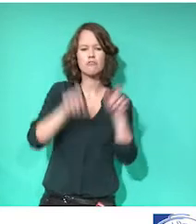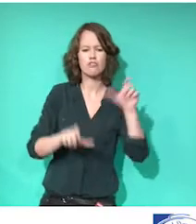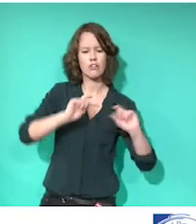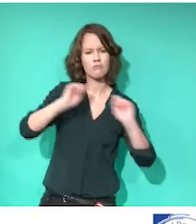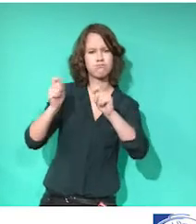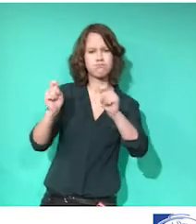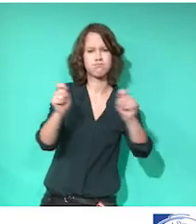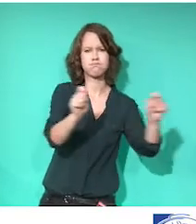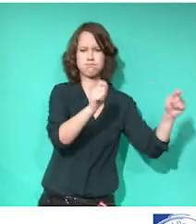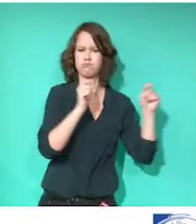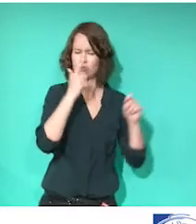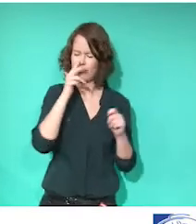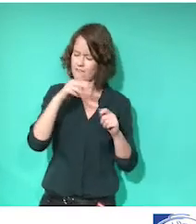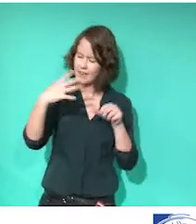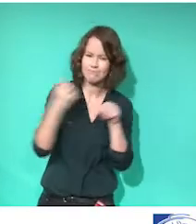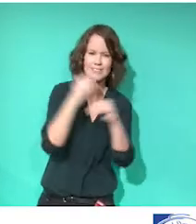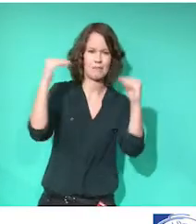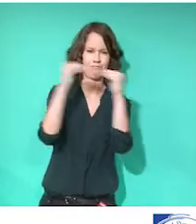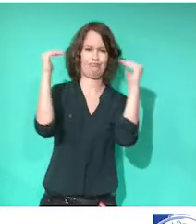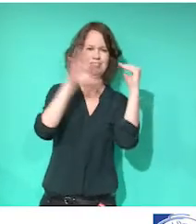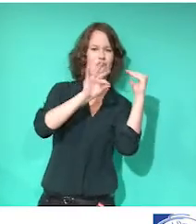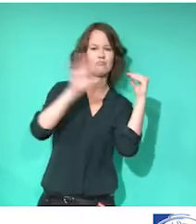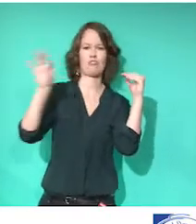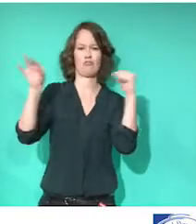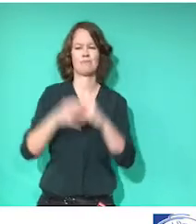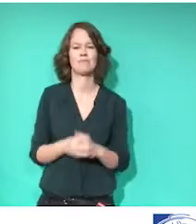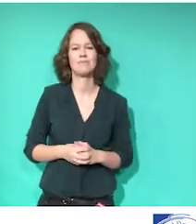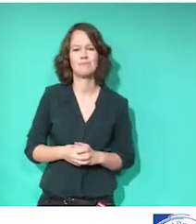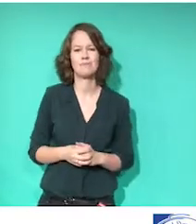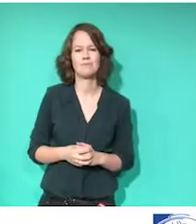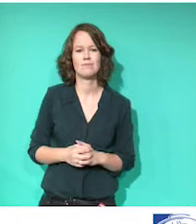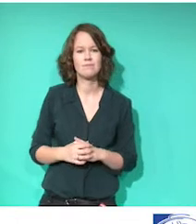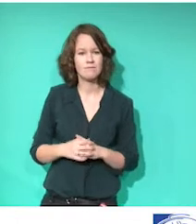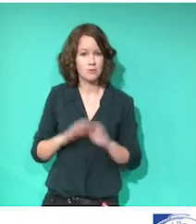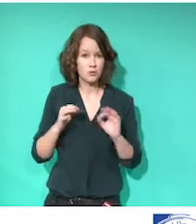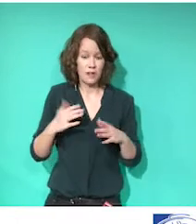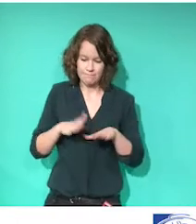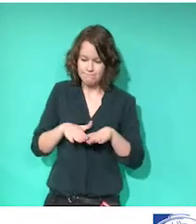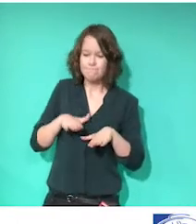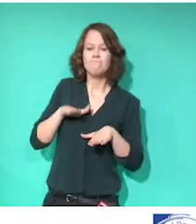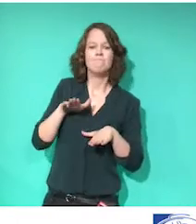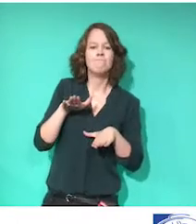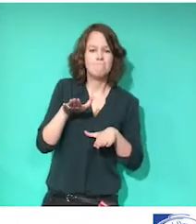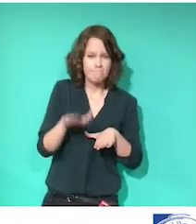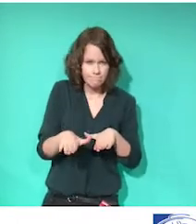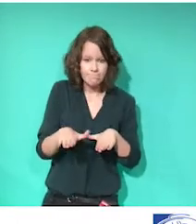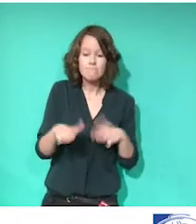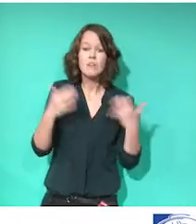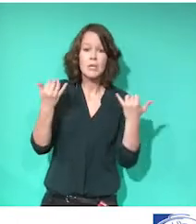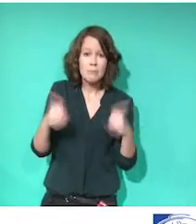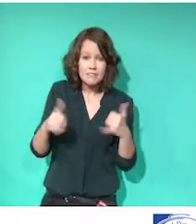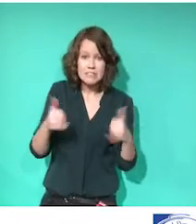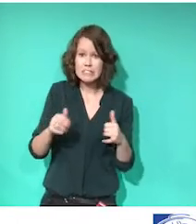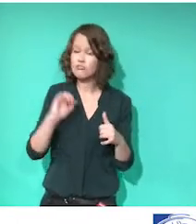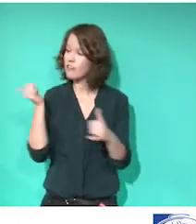arriverons à une stricte parité. En tous les cas, nous posons la première pierre et nous continuerons par nos travaux dans la